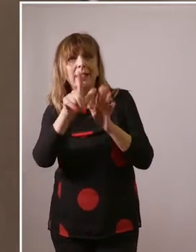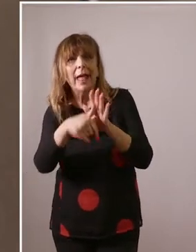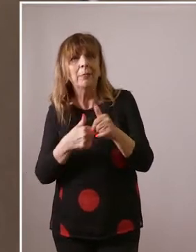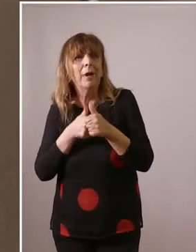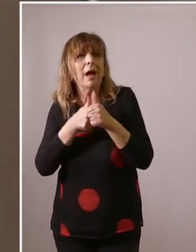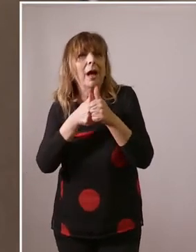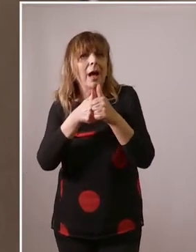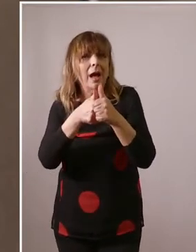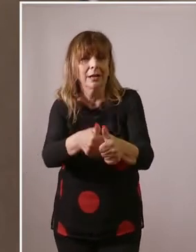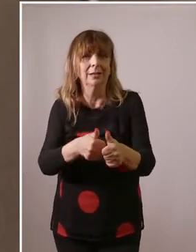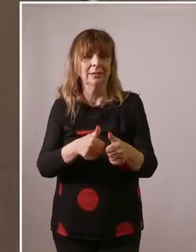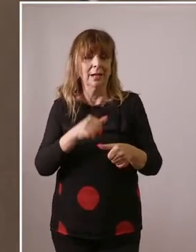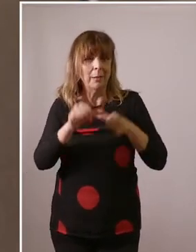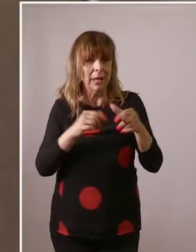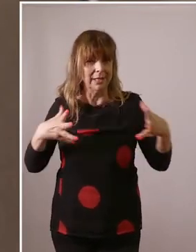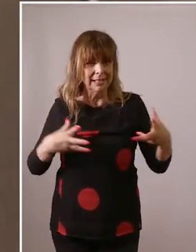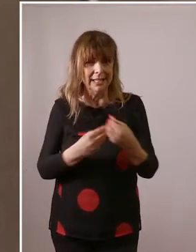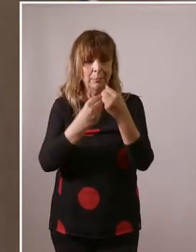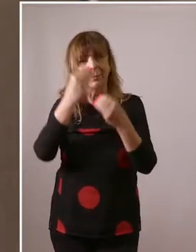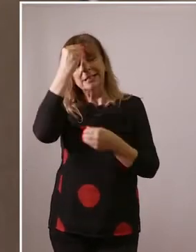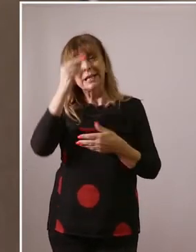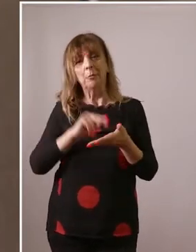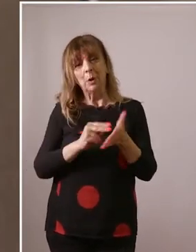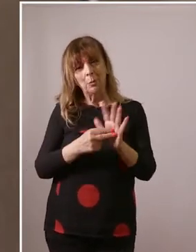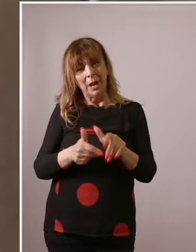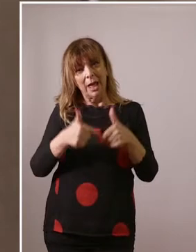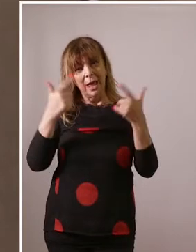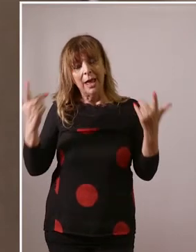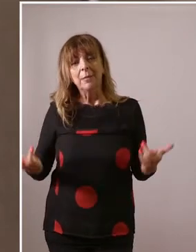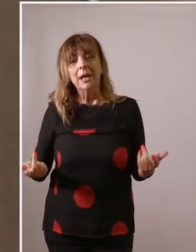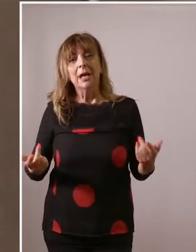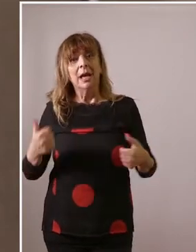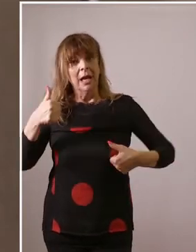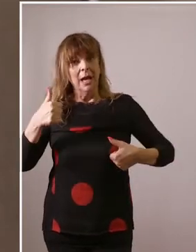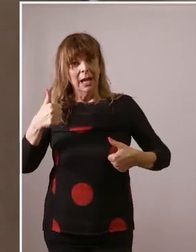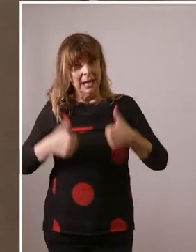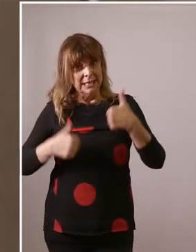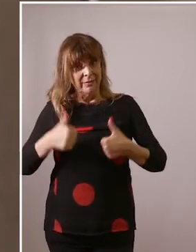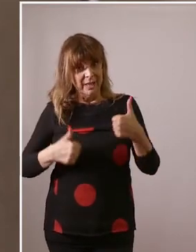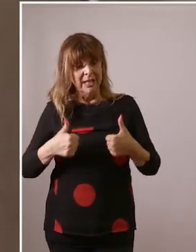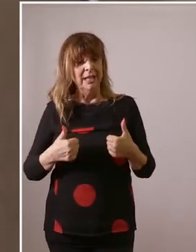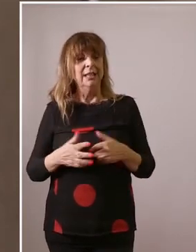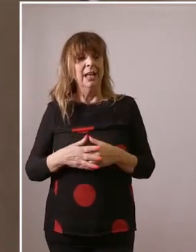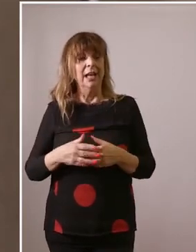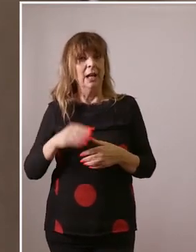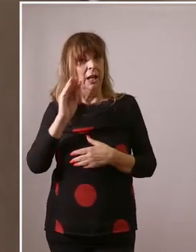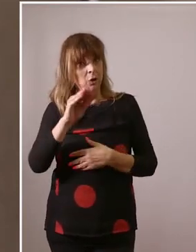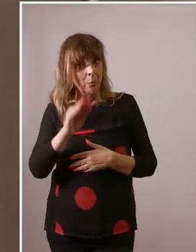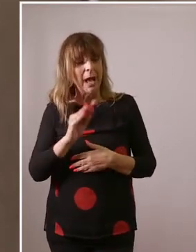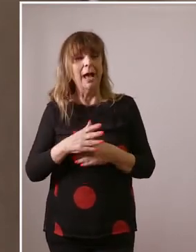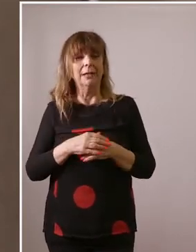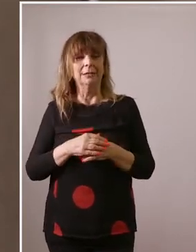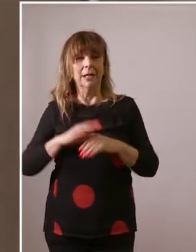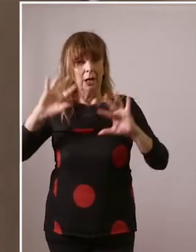pensate agli enormi problemi ma anche alle enormi sfide in senso positivo alle grandi domande che la rivoluzione